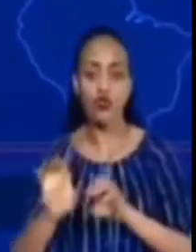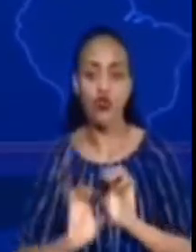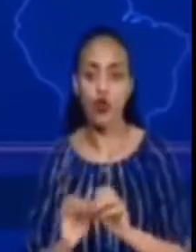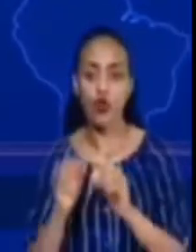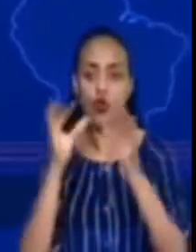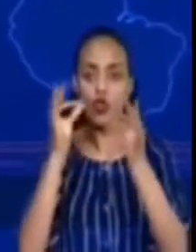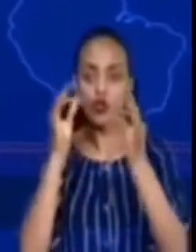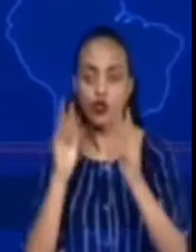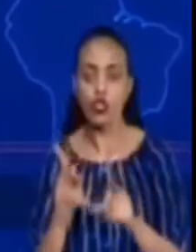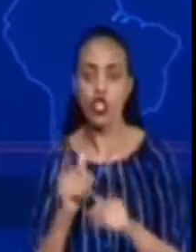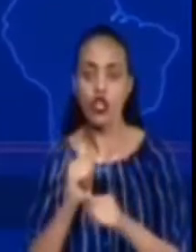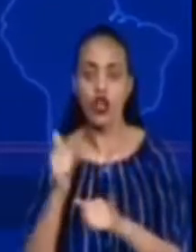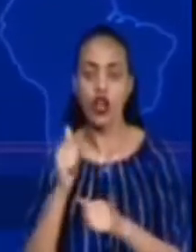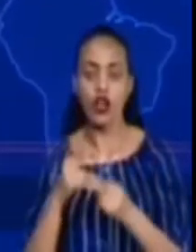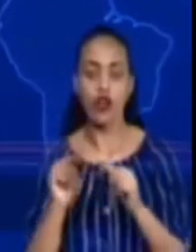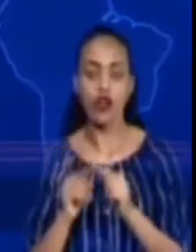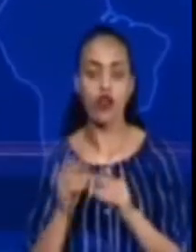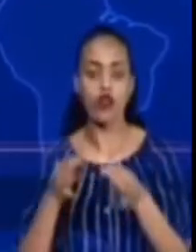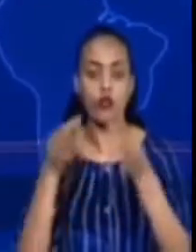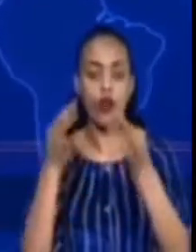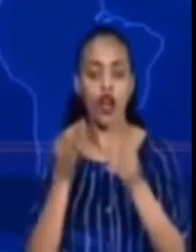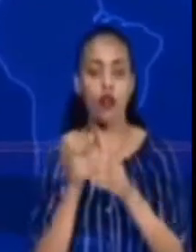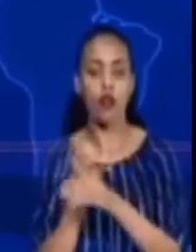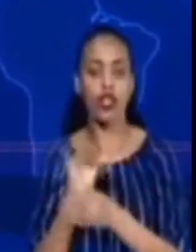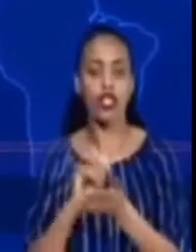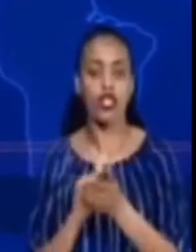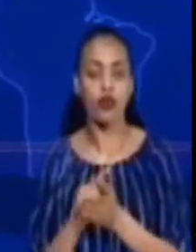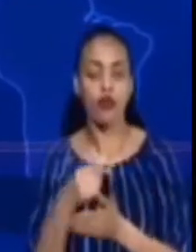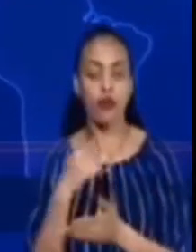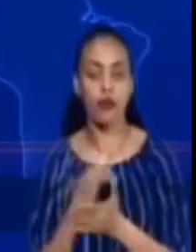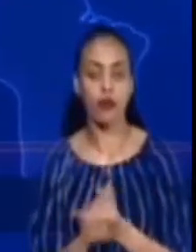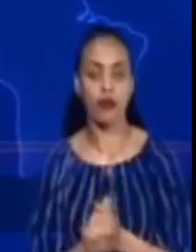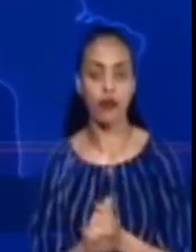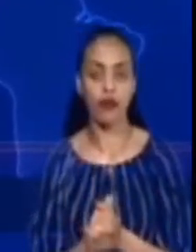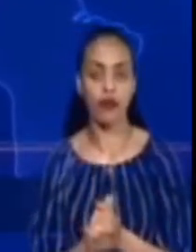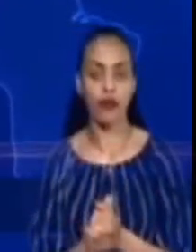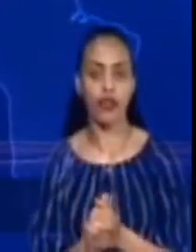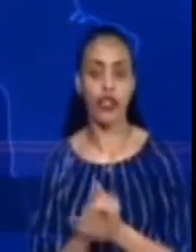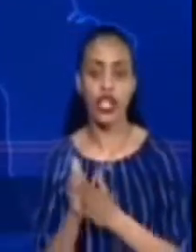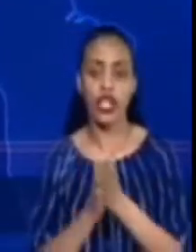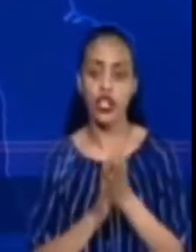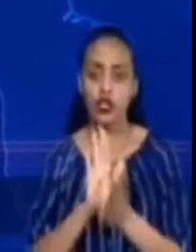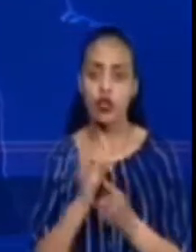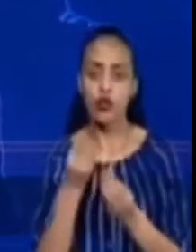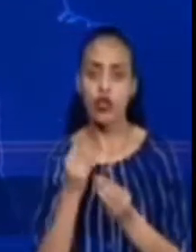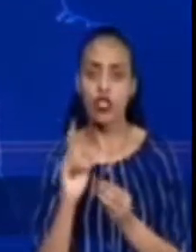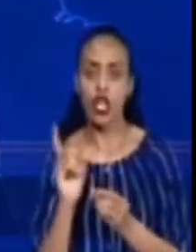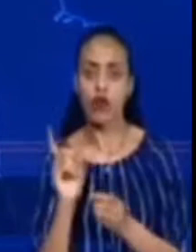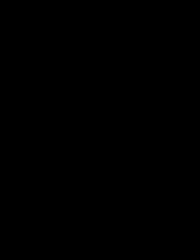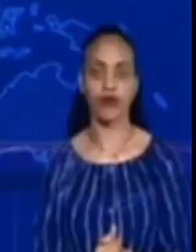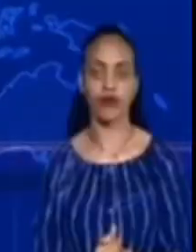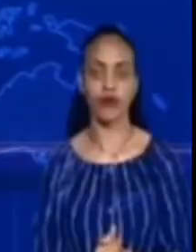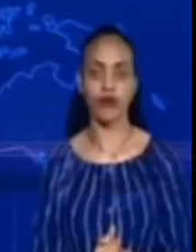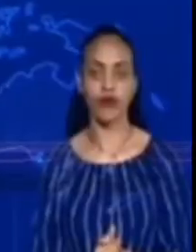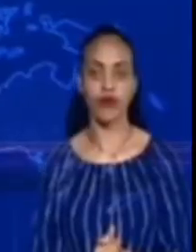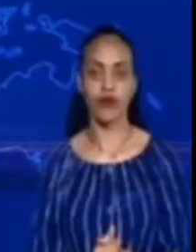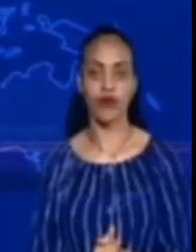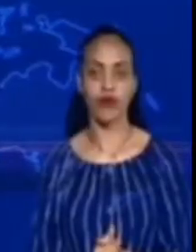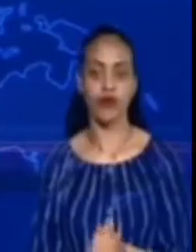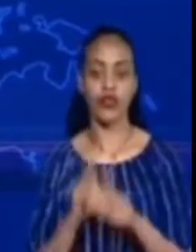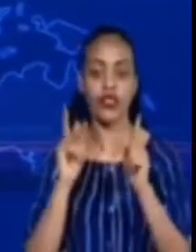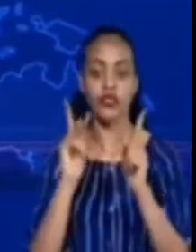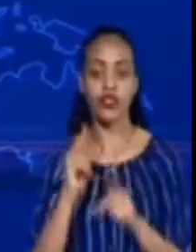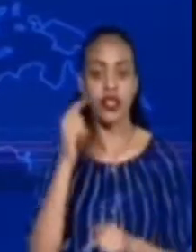ክሪያቱ ማንተ የለበስከው ጥቁር መነጽር ነው እኛ ደግሞ ወታማሩት ዲቪ አንስ እኛ ደግሞ ሀቅ